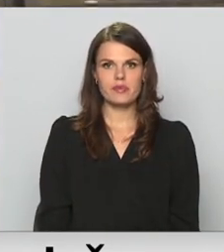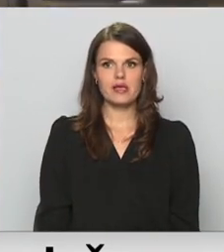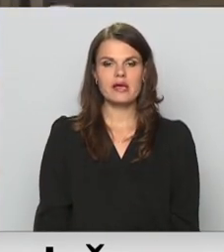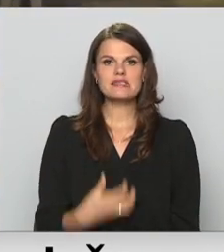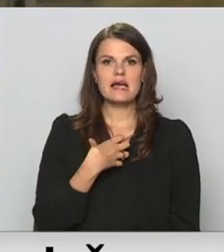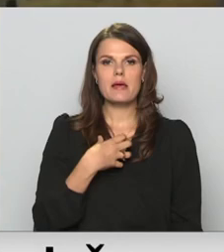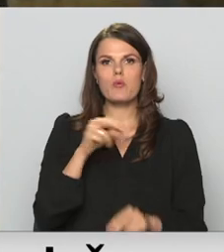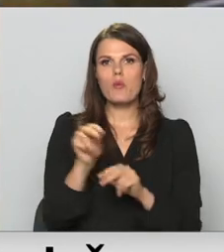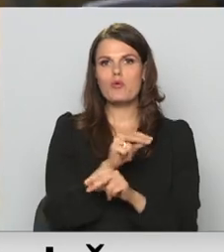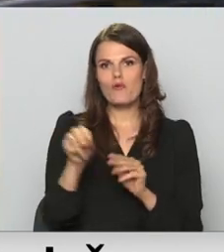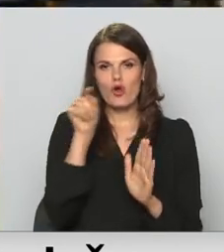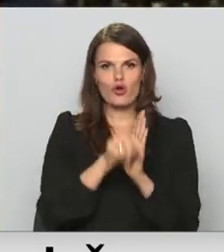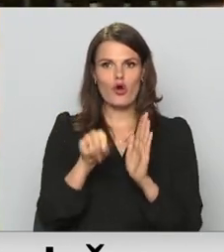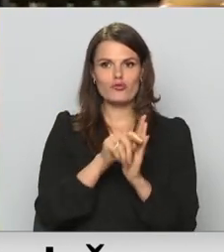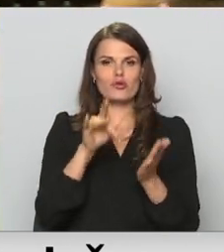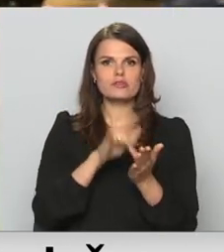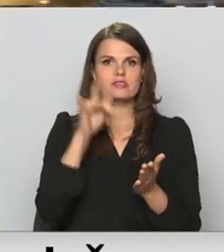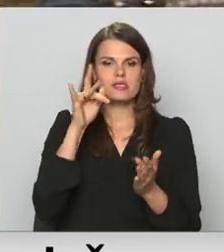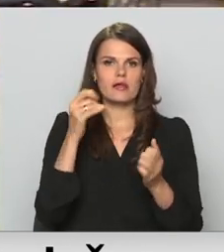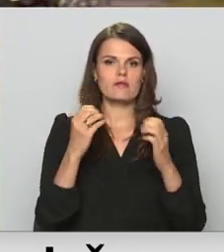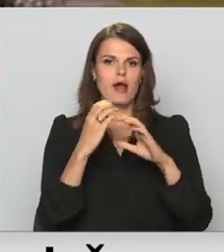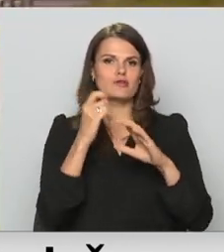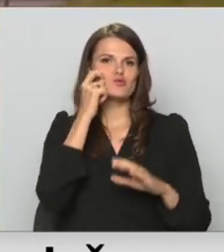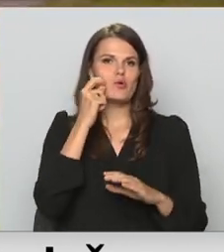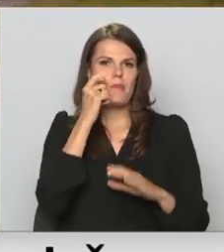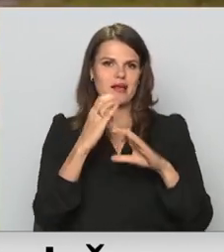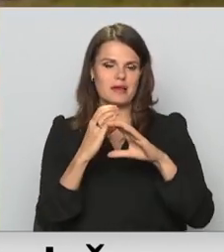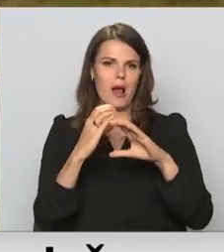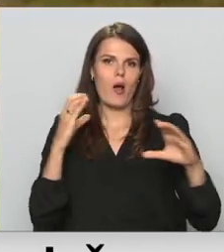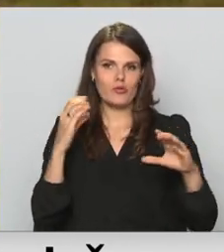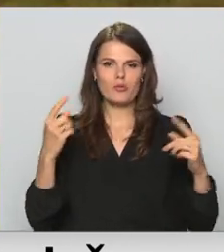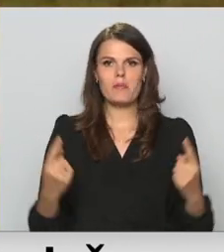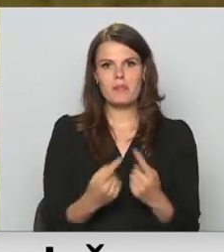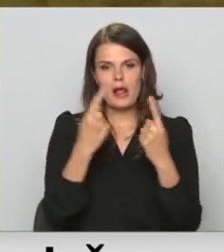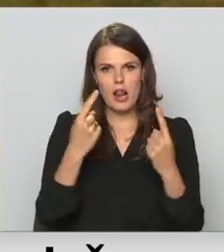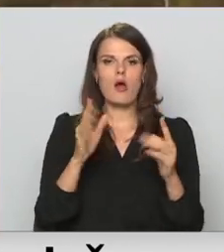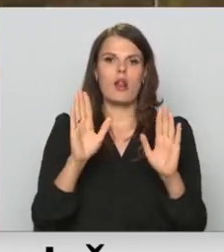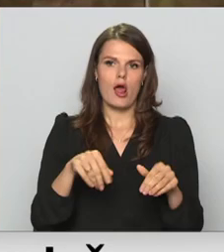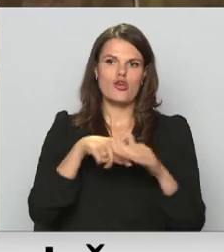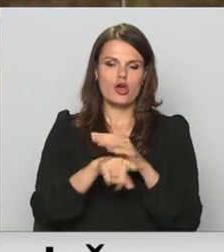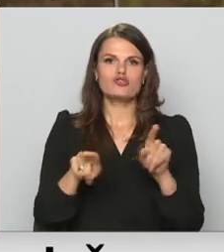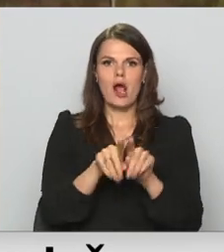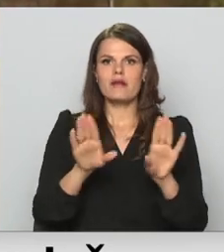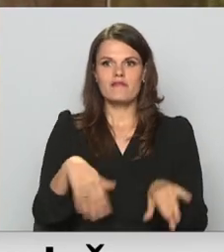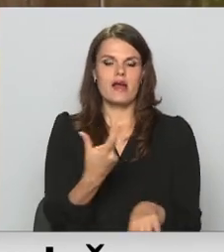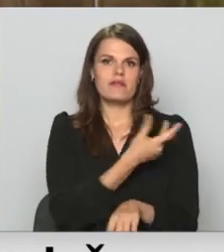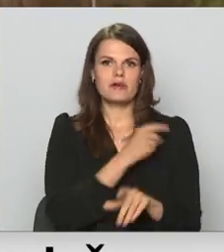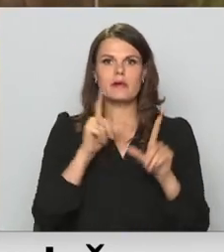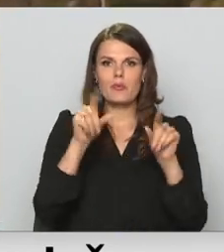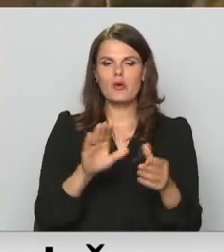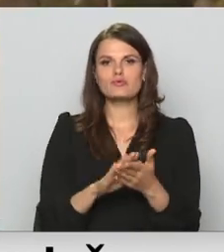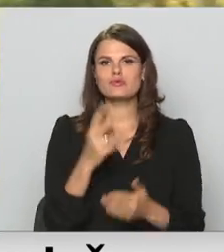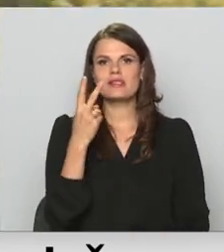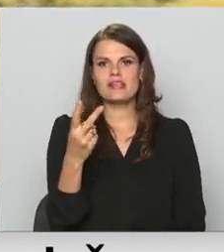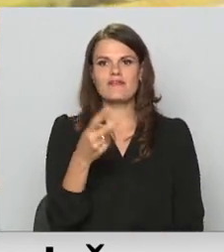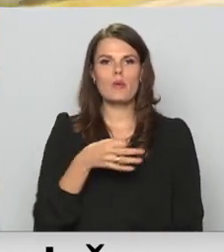Slimību profilakses un kontroles centra mobilais zobārstniecības autobuss, kas pielāgots vakcinācijas procesam, devās uz diviem